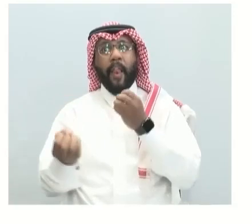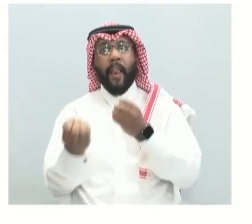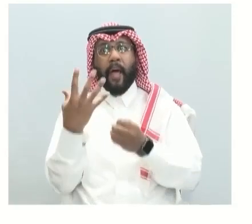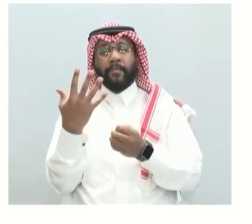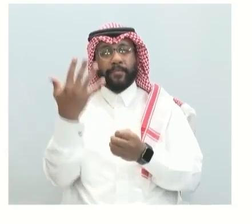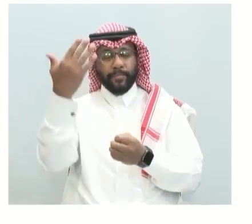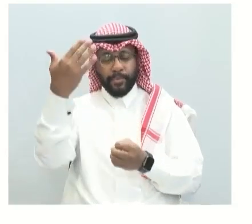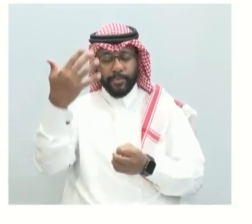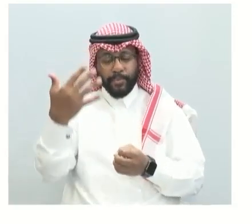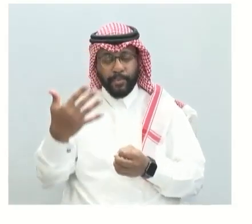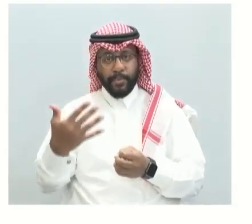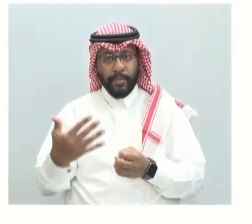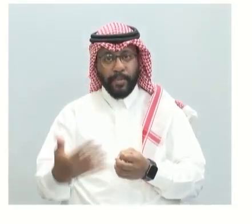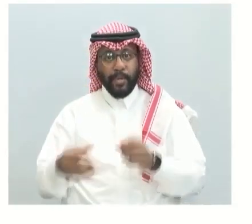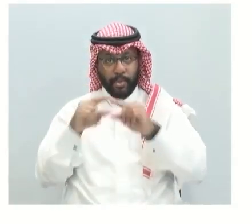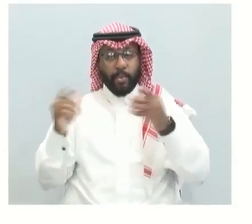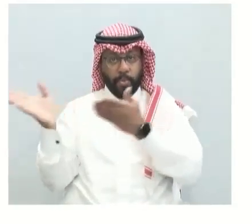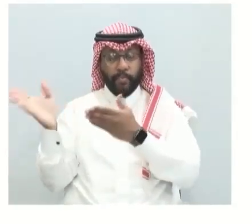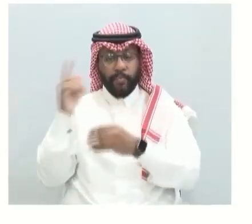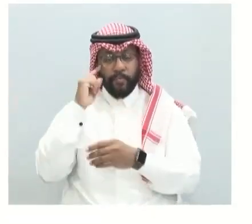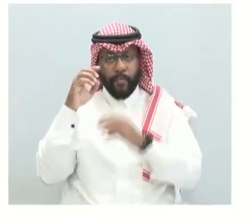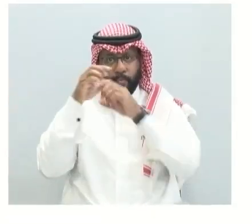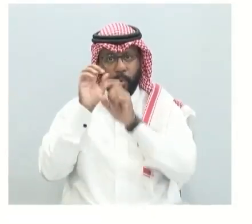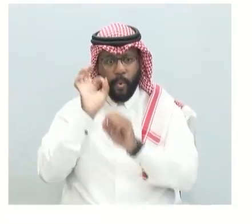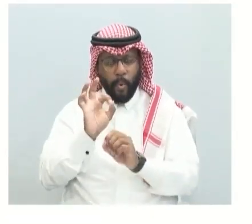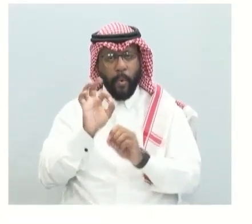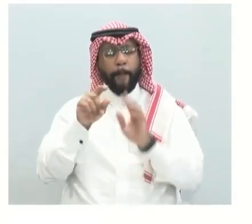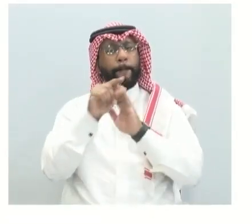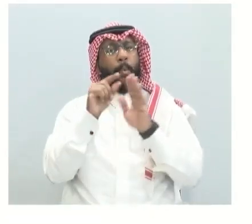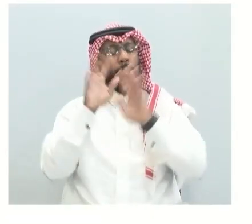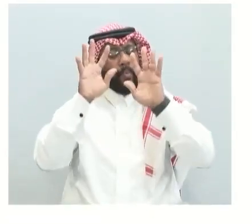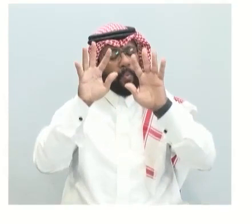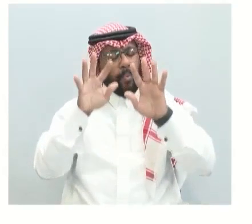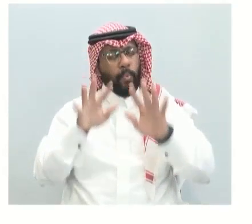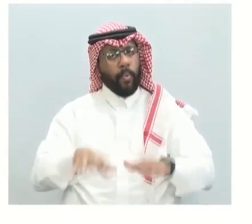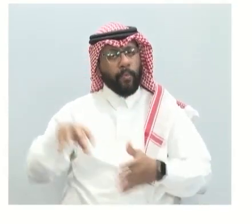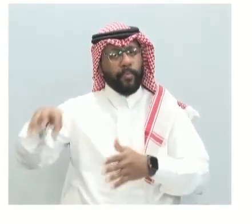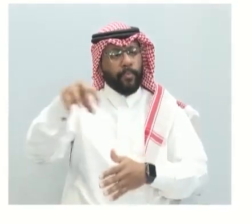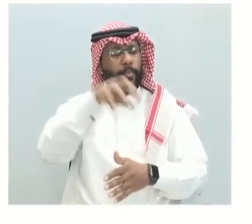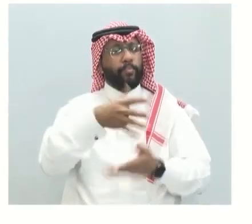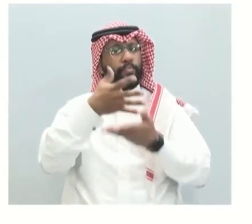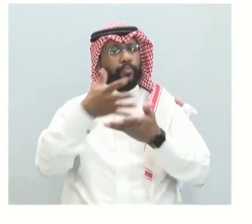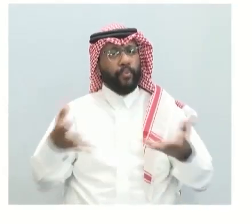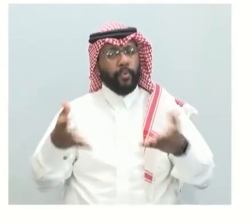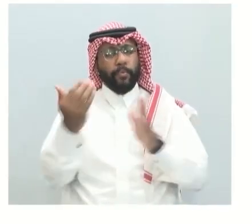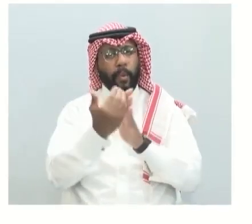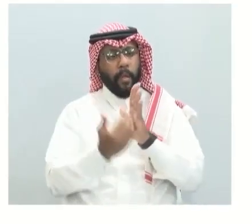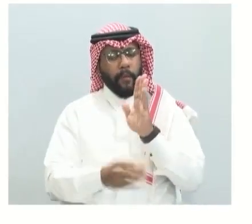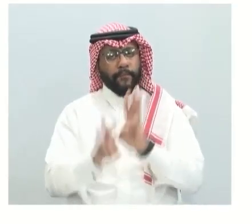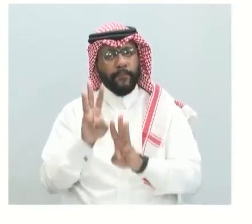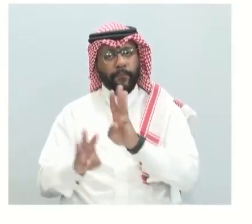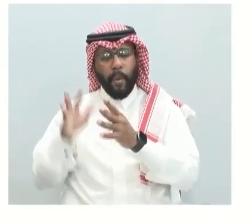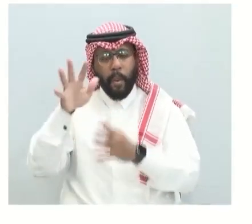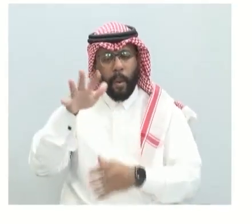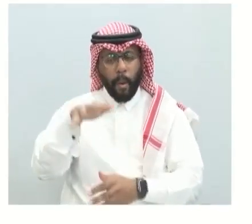علامه العدسه المكبره فيقوم باستعراض عده مواقع او عده روابط من